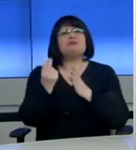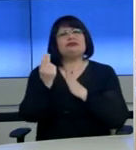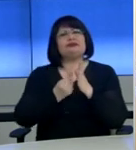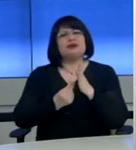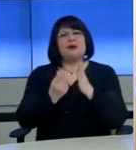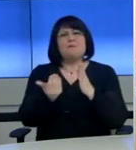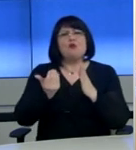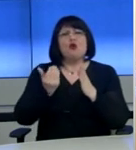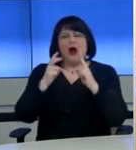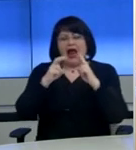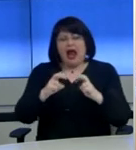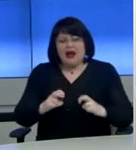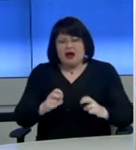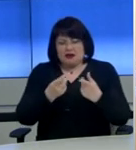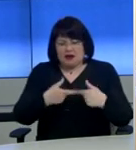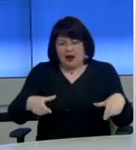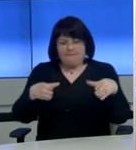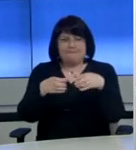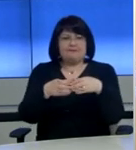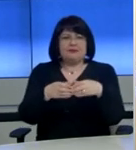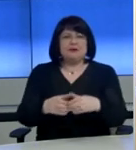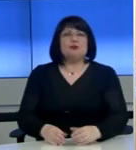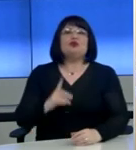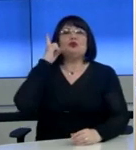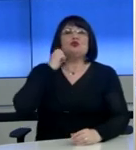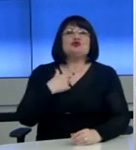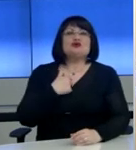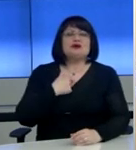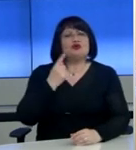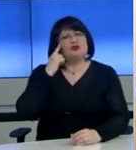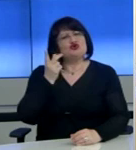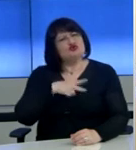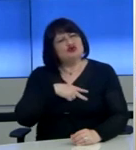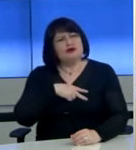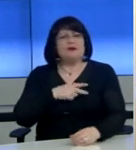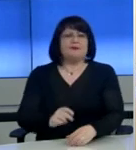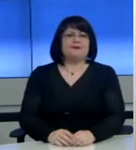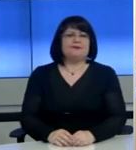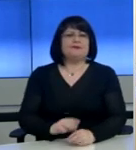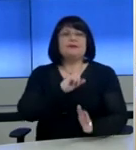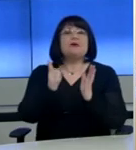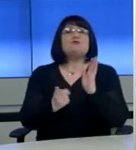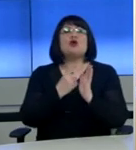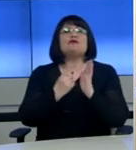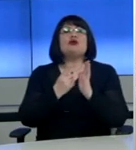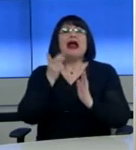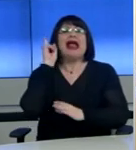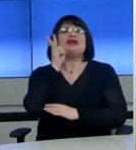συσταθεί, αλλά εξ όσων γνωρίζω και νομίζω δεν κάνω λάθος, είναι η πρώτη φορά που γίνεται διεύνηση